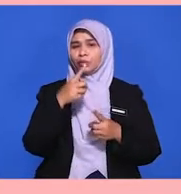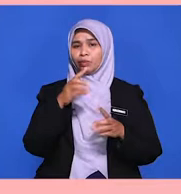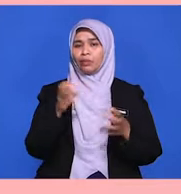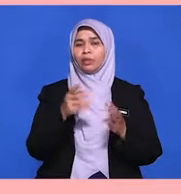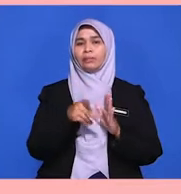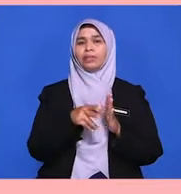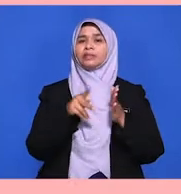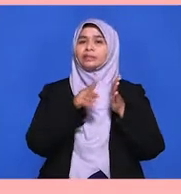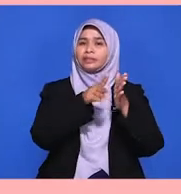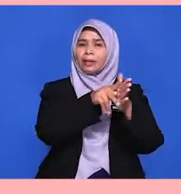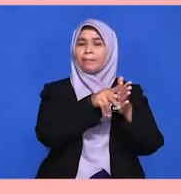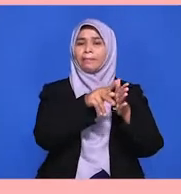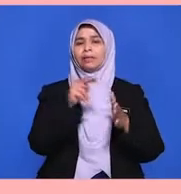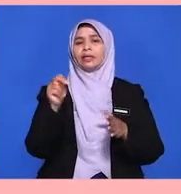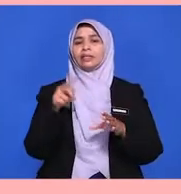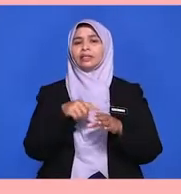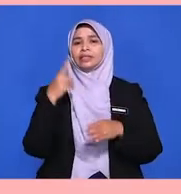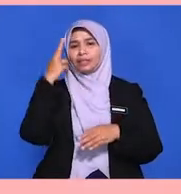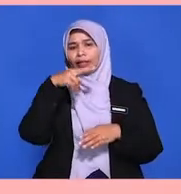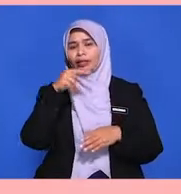reka ciptaan di hadapan kelas.